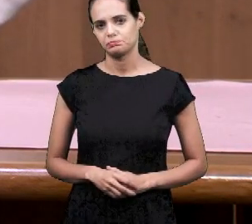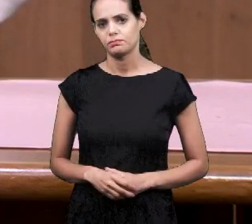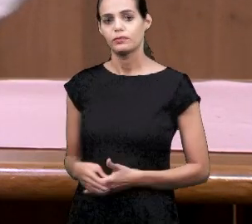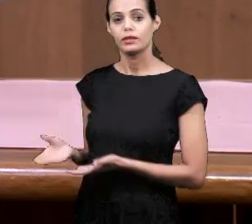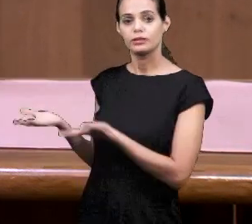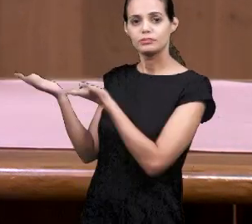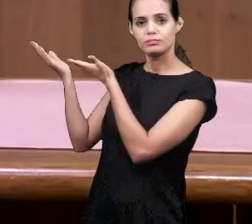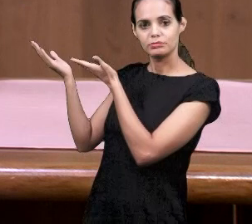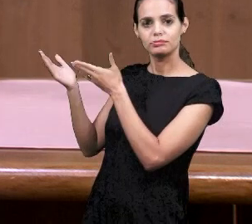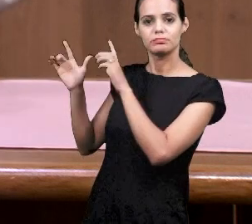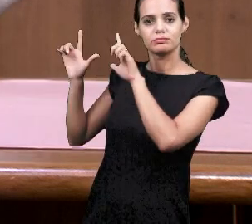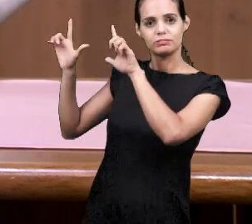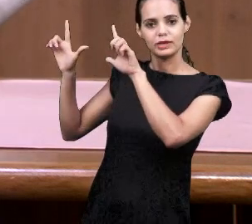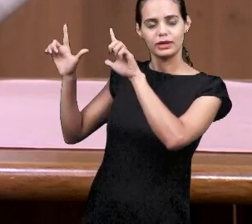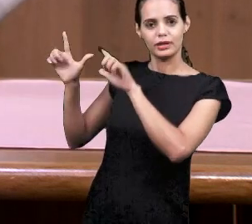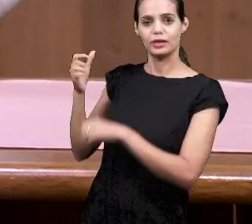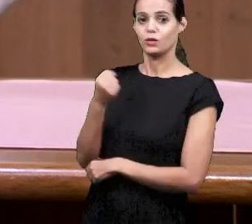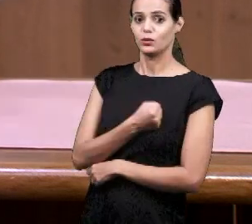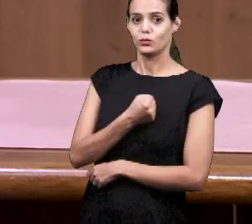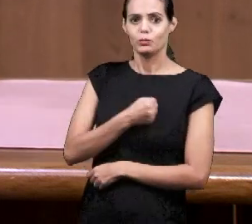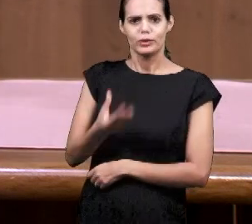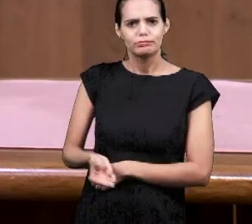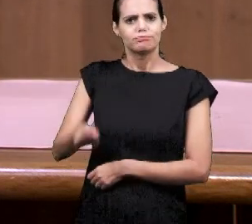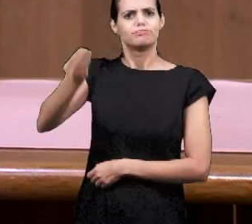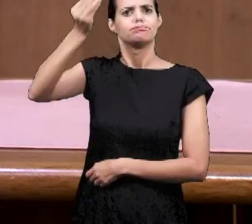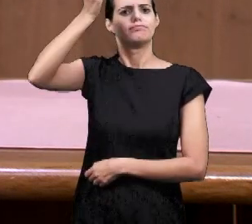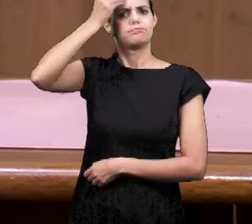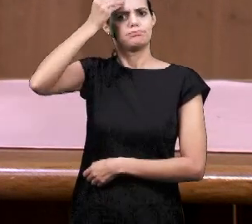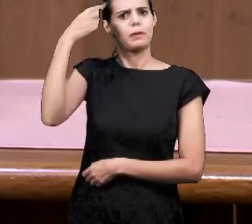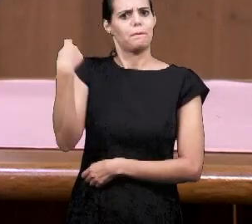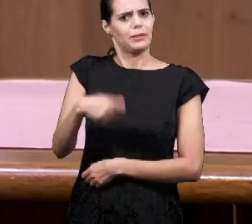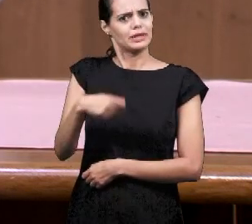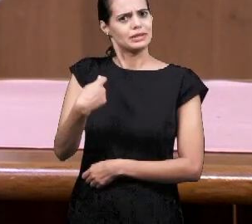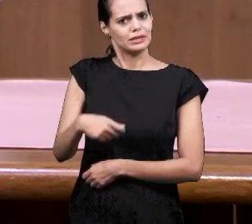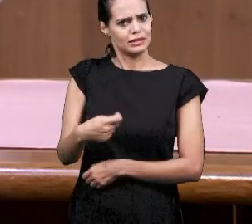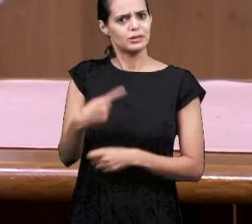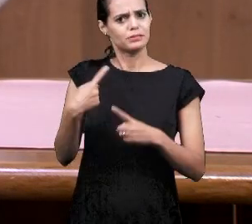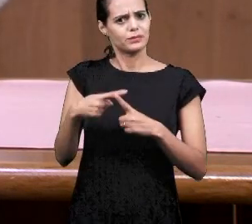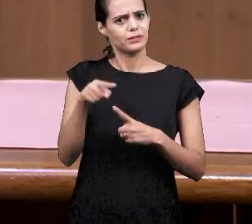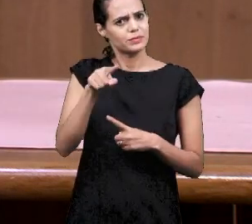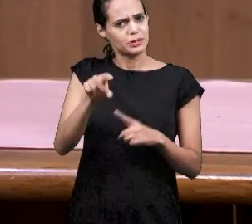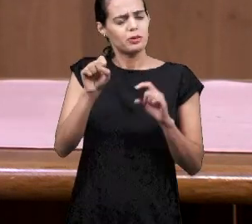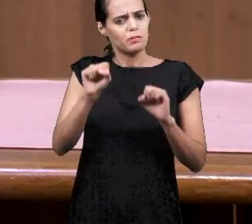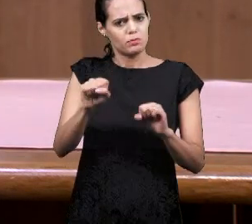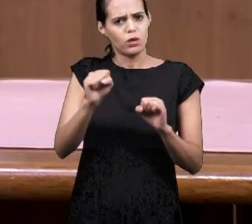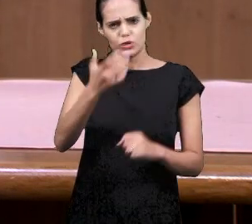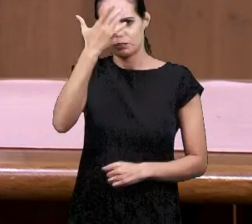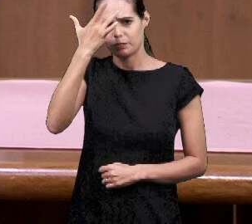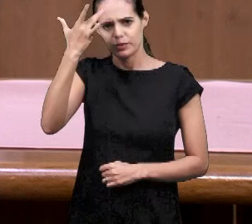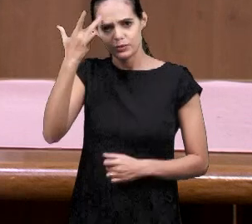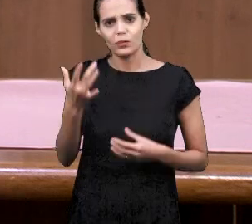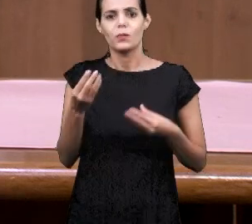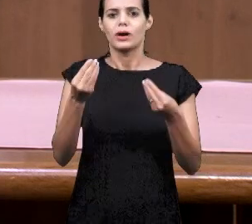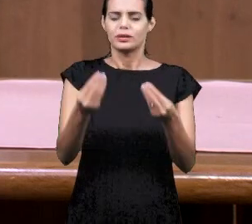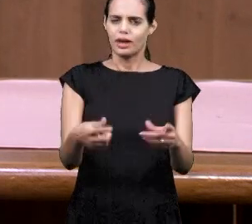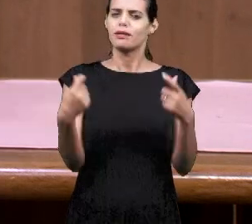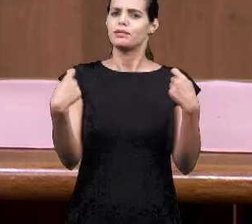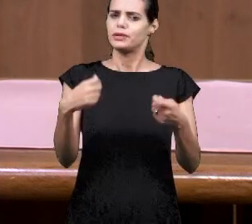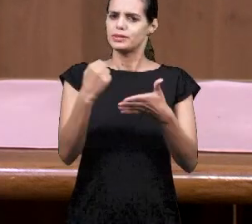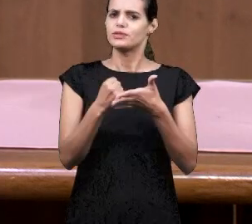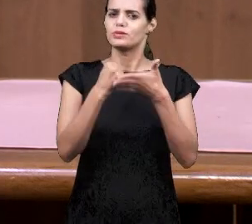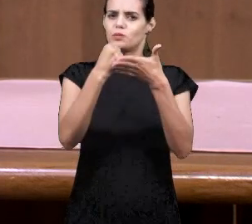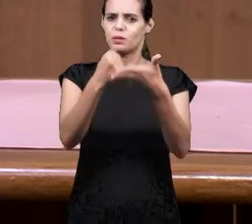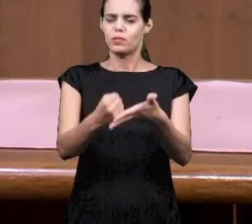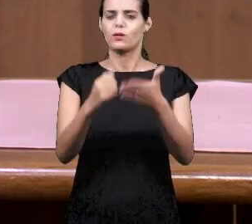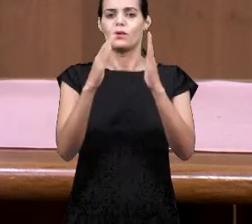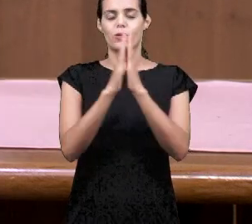C'est un numéro qui fonctionne au Brésil. À n'importe quel moment, vous pouvez passer ce numéro à quelqu'un qui a besoin d'une assistance, d'une prière.